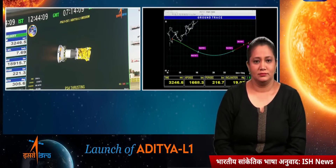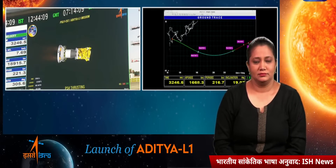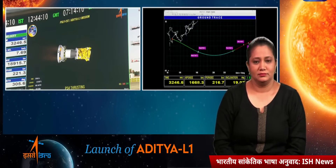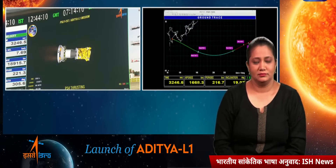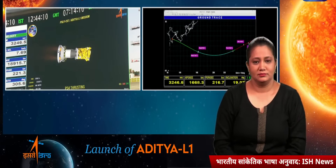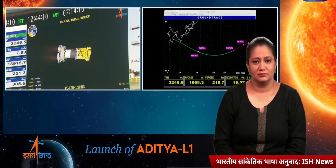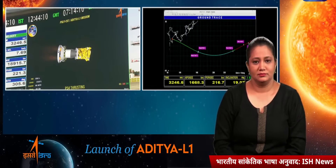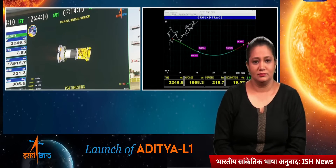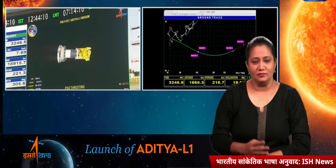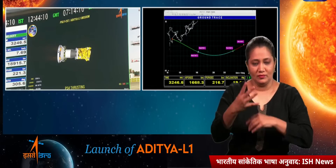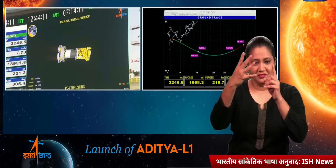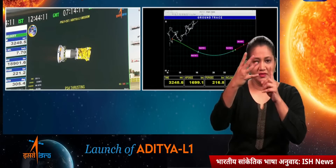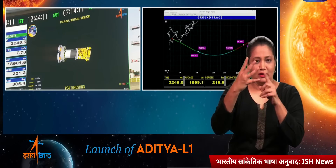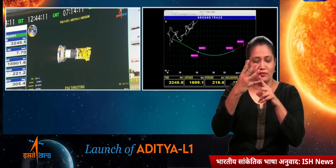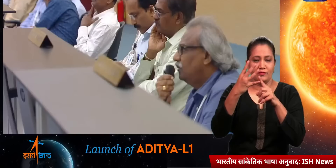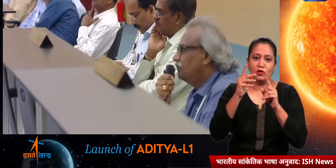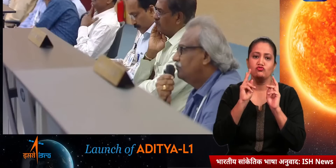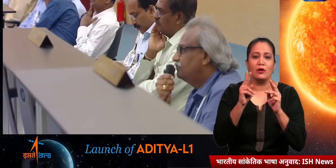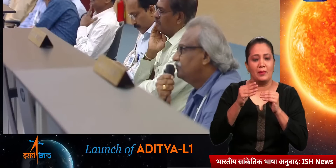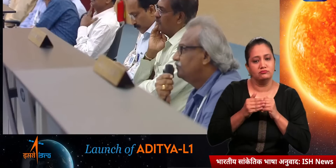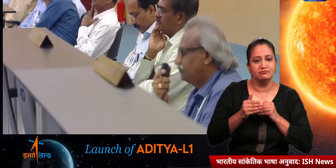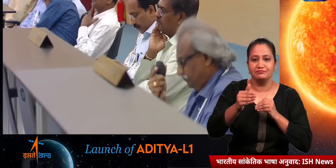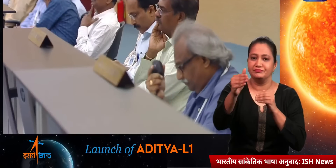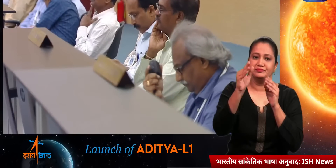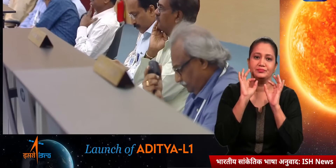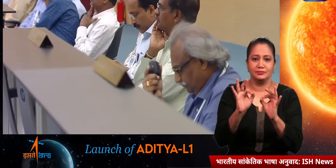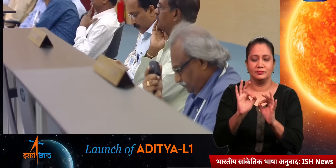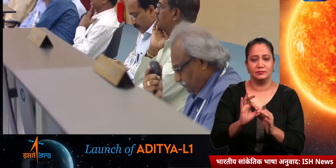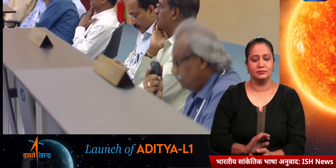Fourth stage performance normal.